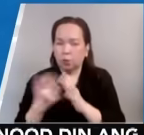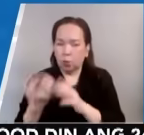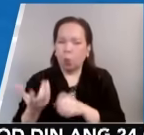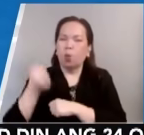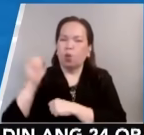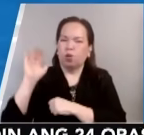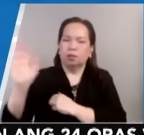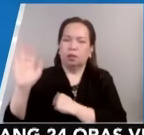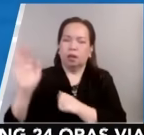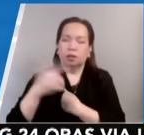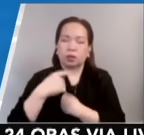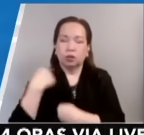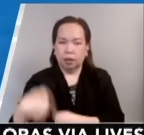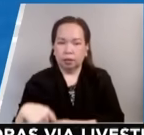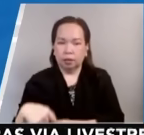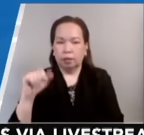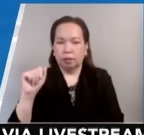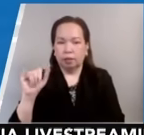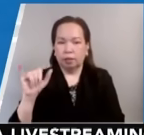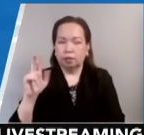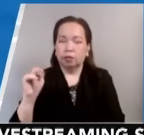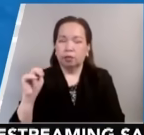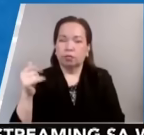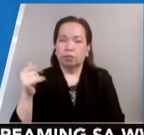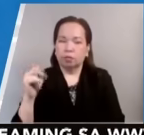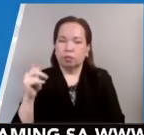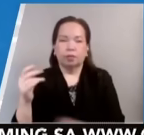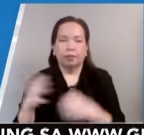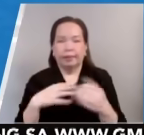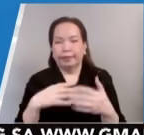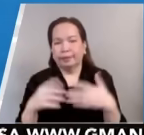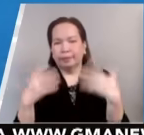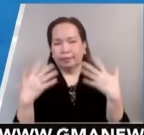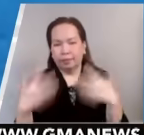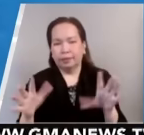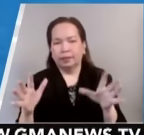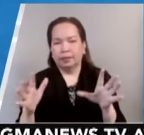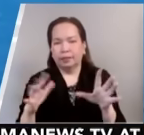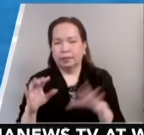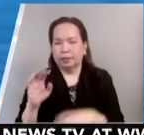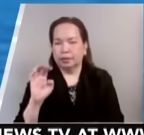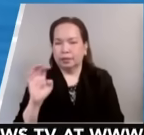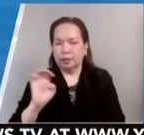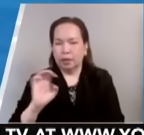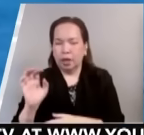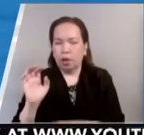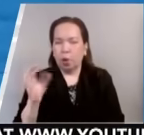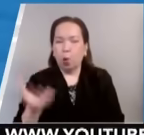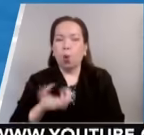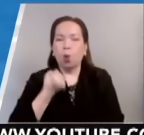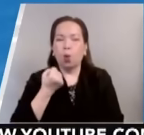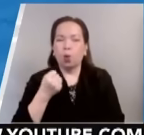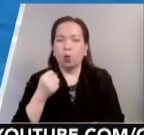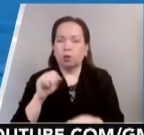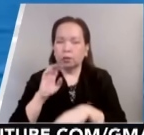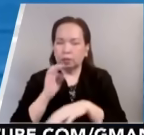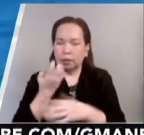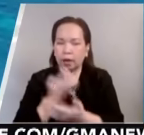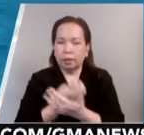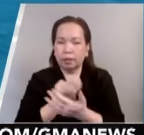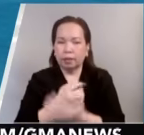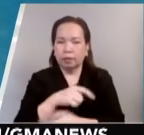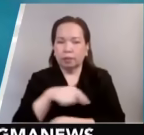ng chinang ayungin yan ay kahit Bahagi ito na exclusive economic zone ng Pilipinas at sakop ng bayan ng